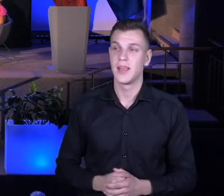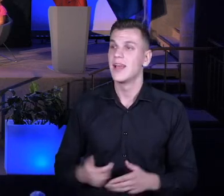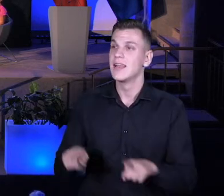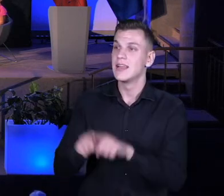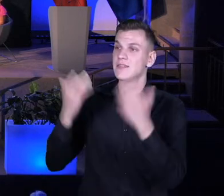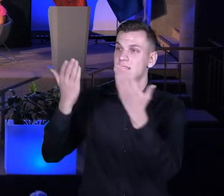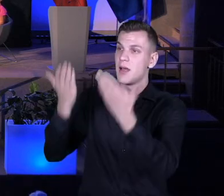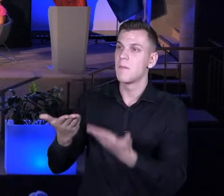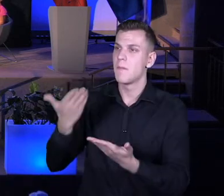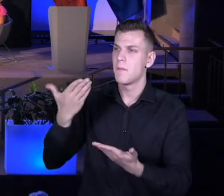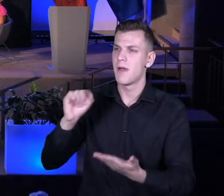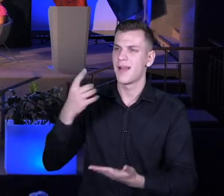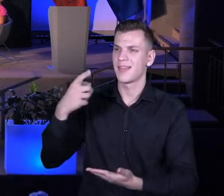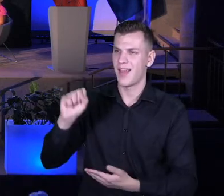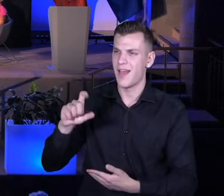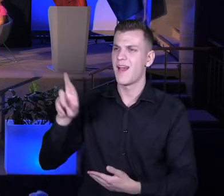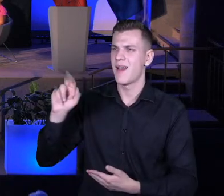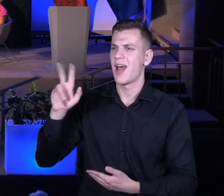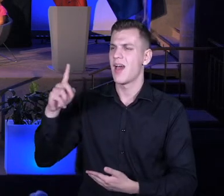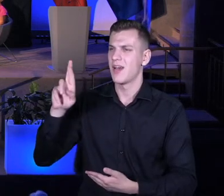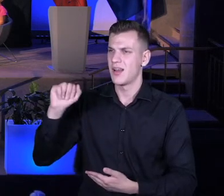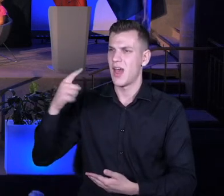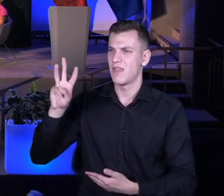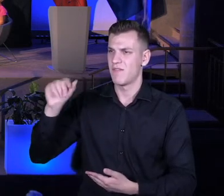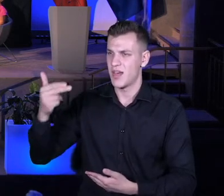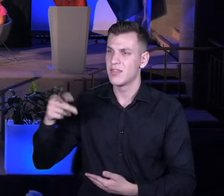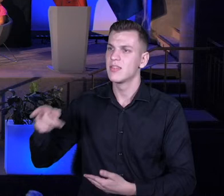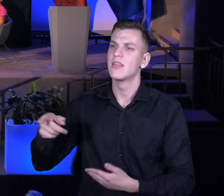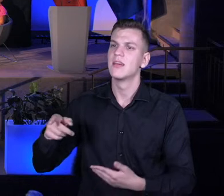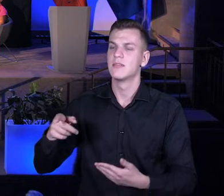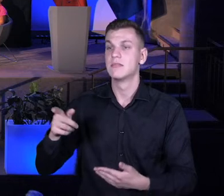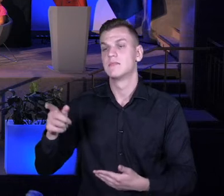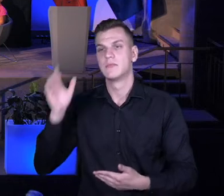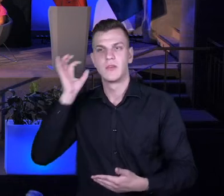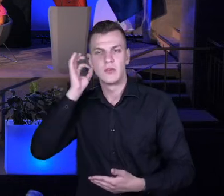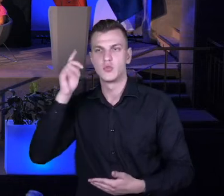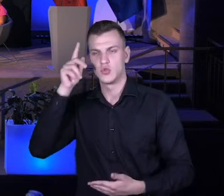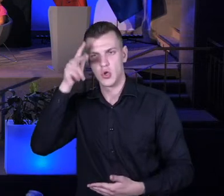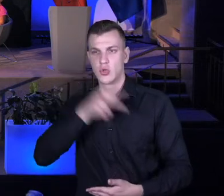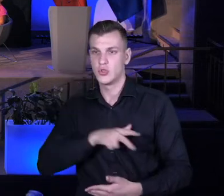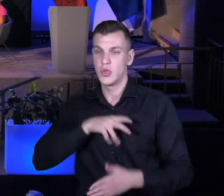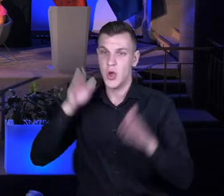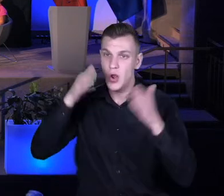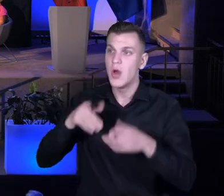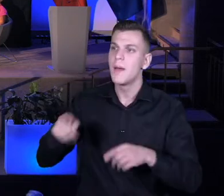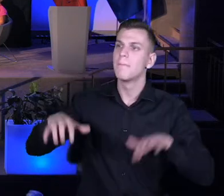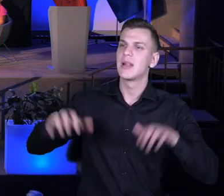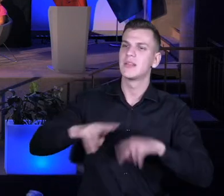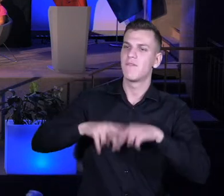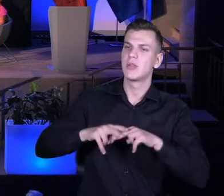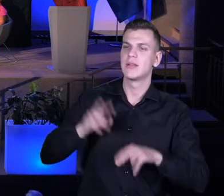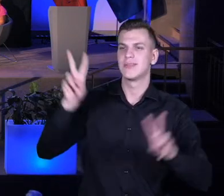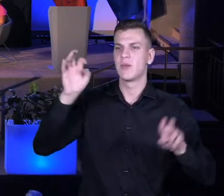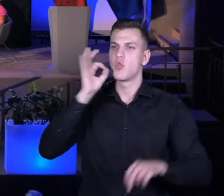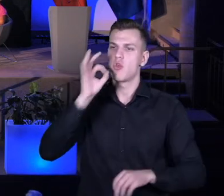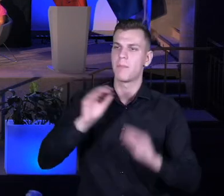Witam też ciebie, Magdo. Magdalena Radwan, socjolożka edukacji, prezeska Fundacji Dobrej Edukacji,